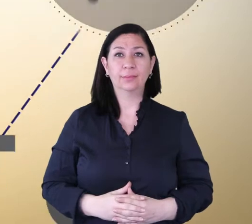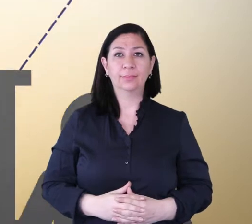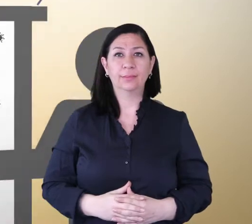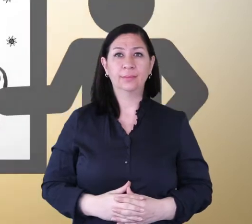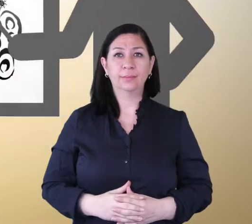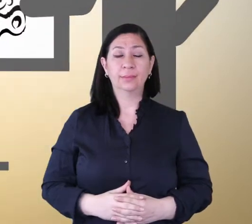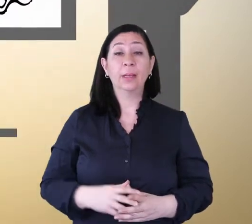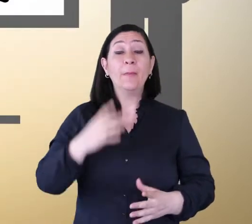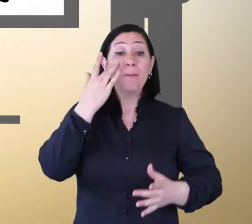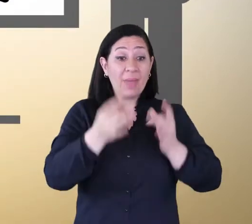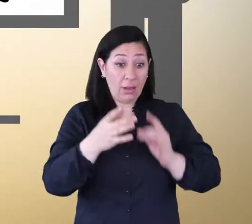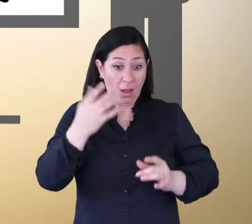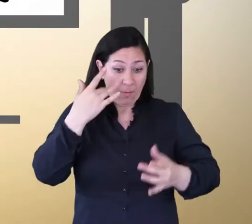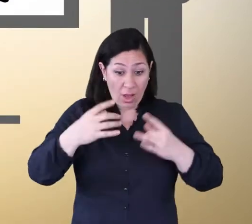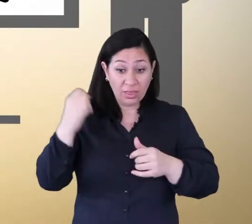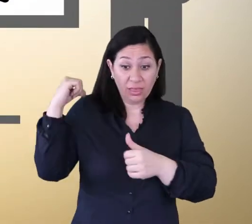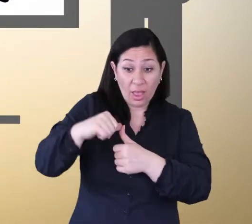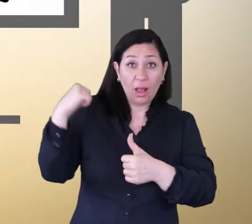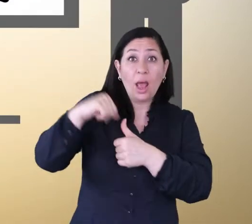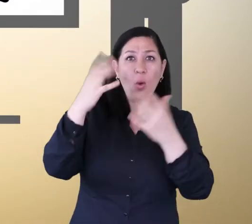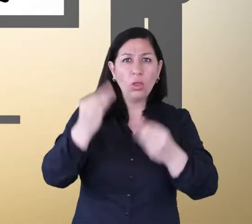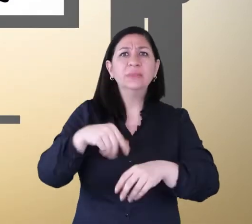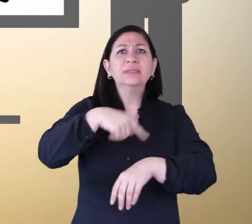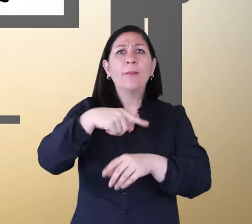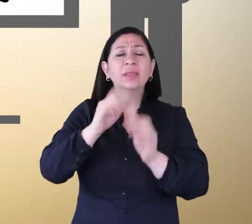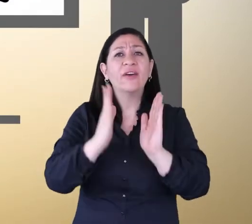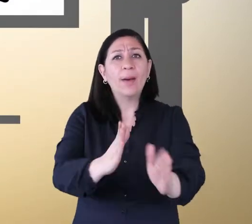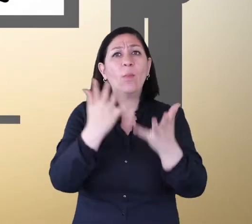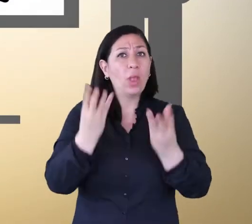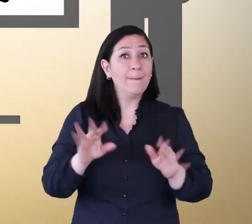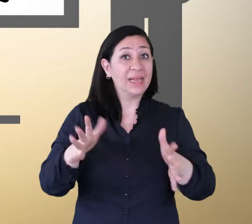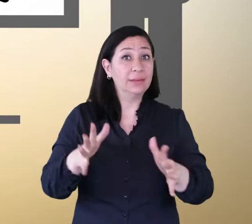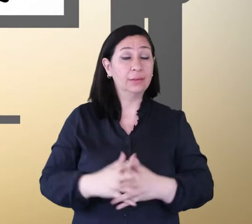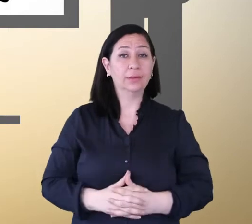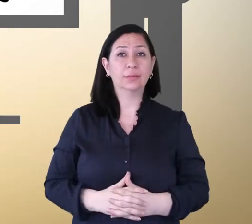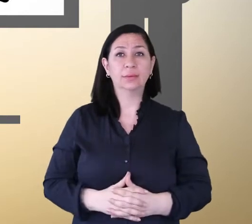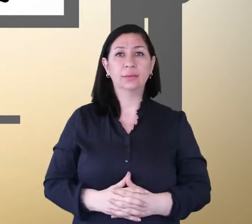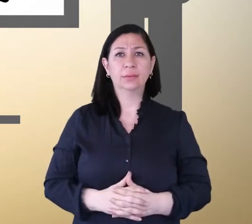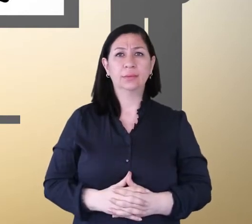çıkar. Belirtiler tekrarlayıcı olup nöbetler halinde gelirler.